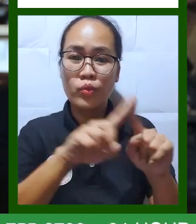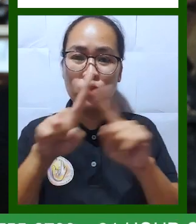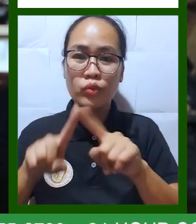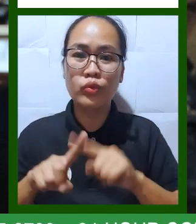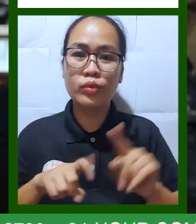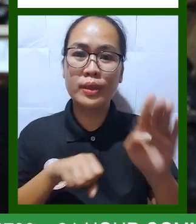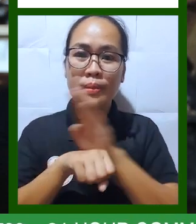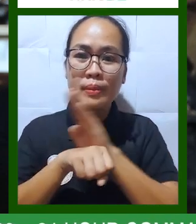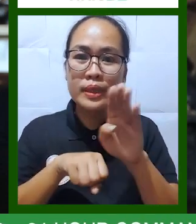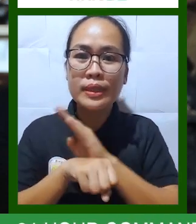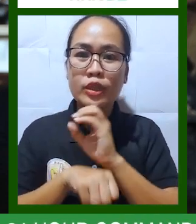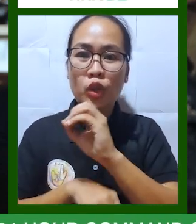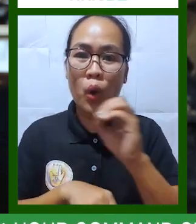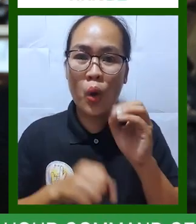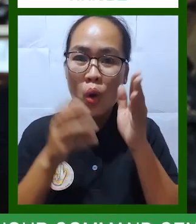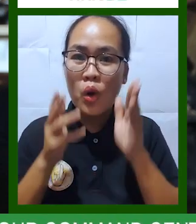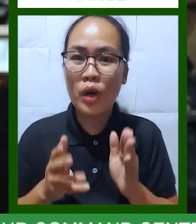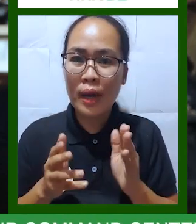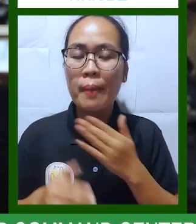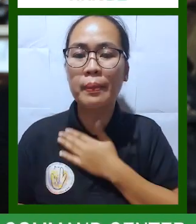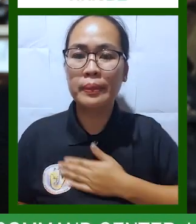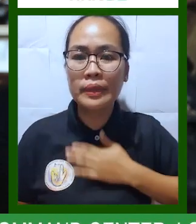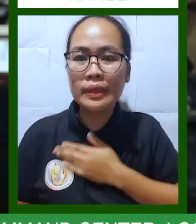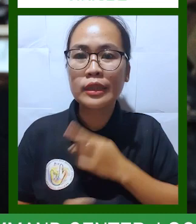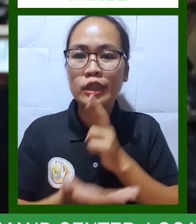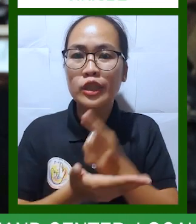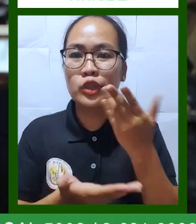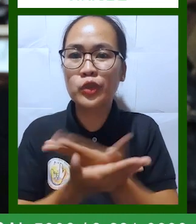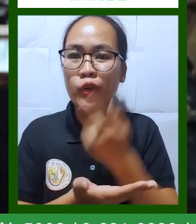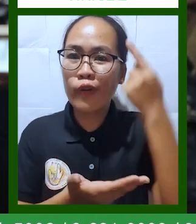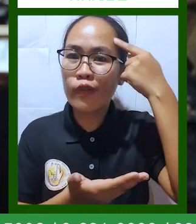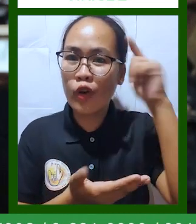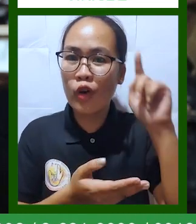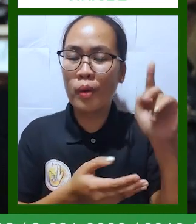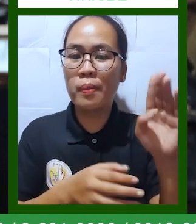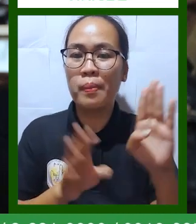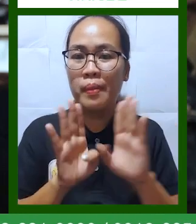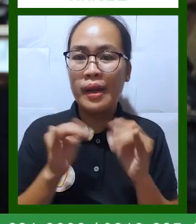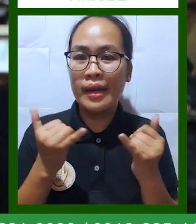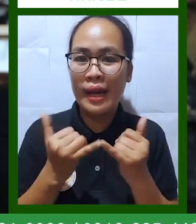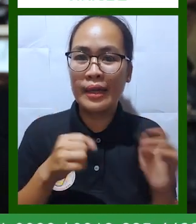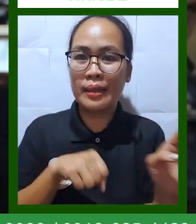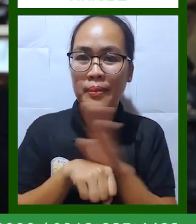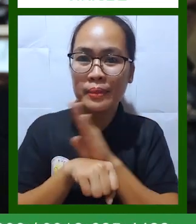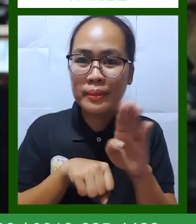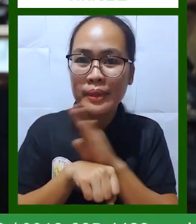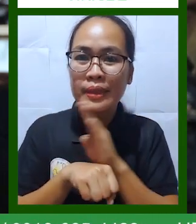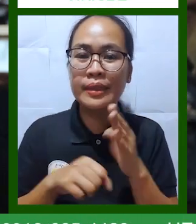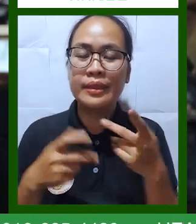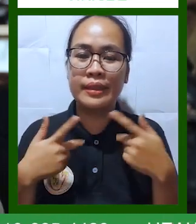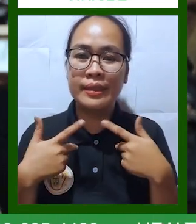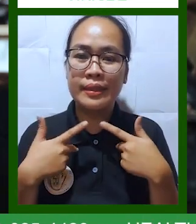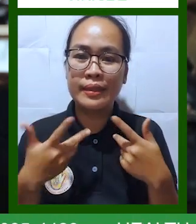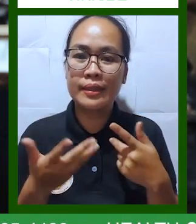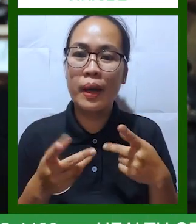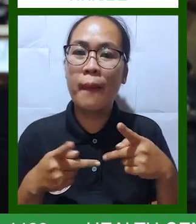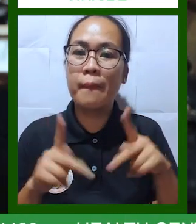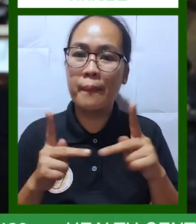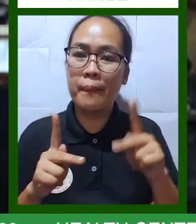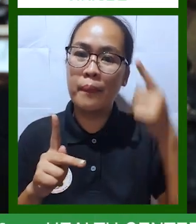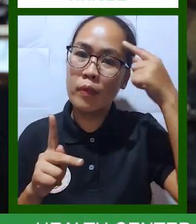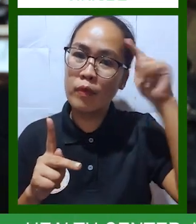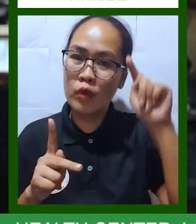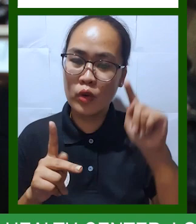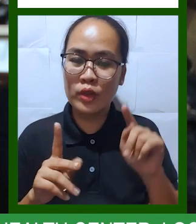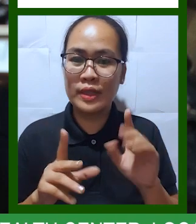sa ating mga business owners, no, mag-renew na po tayo ng ating barangay clearance for business permit. At syempre, yung ating business permit